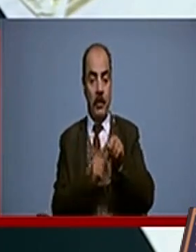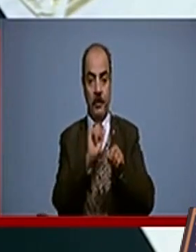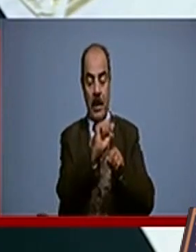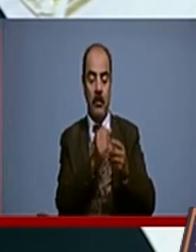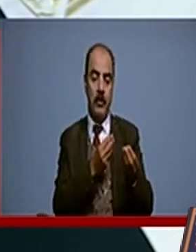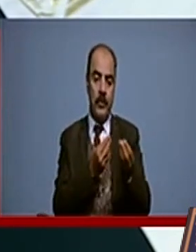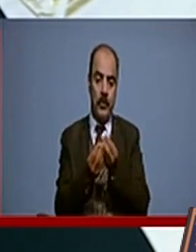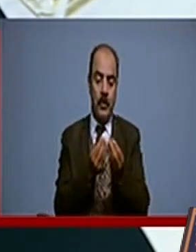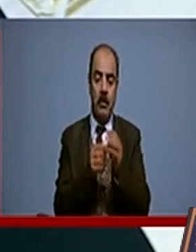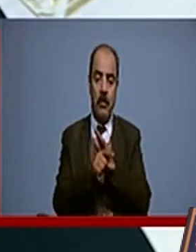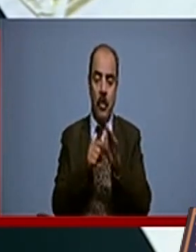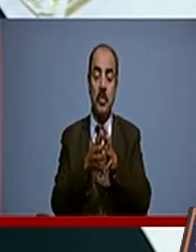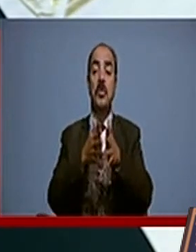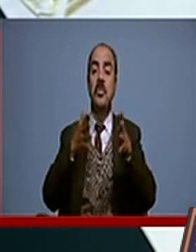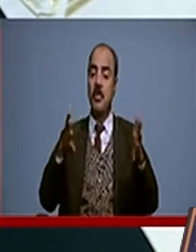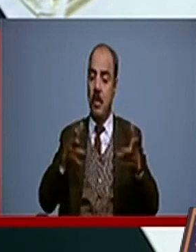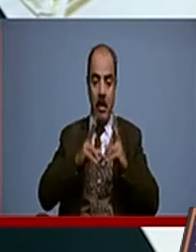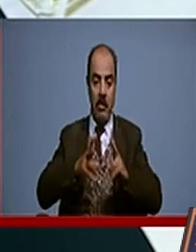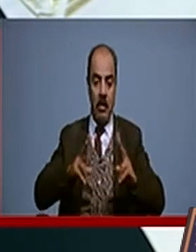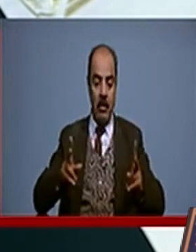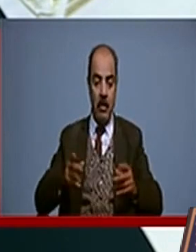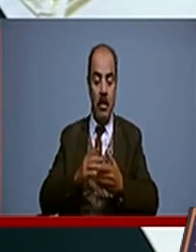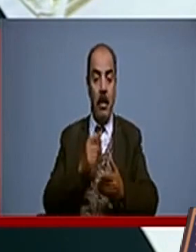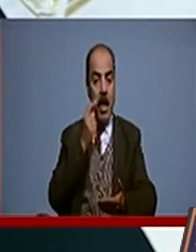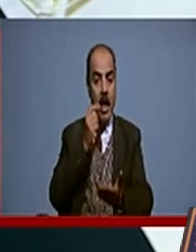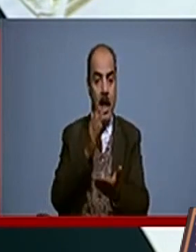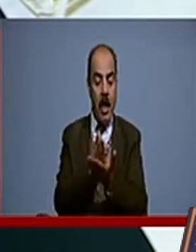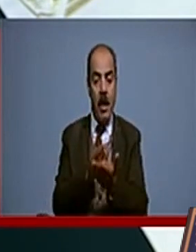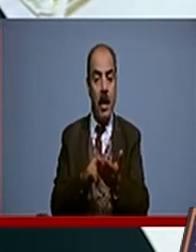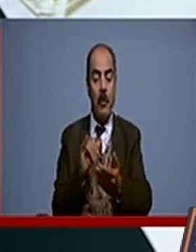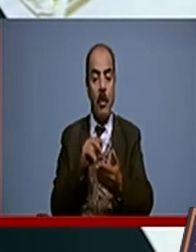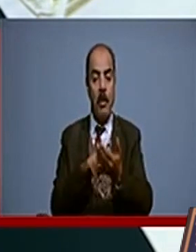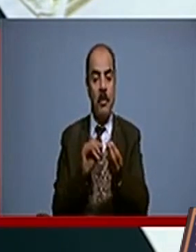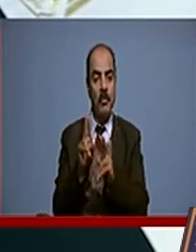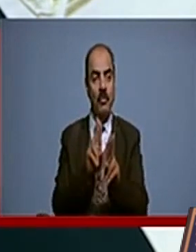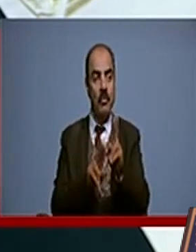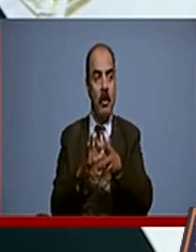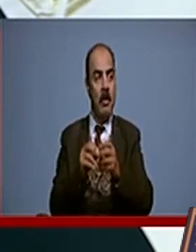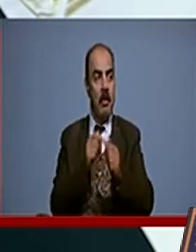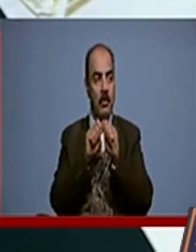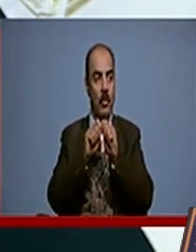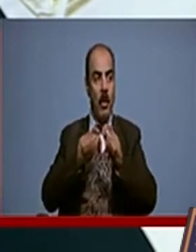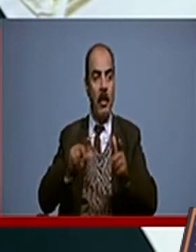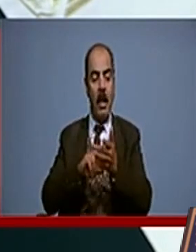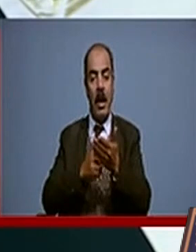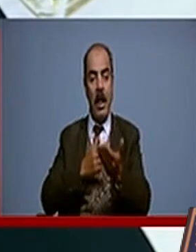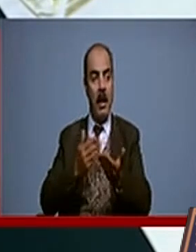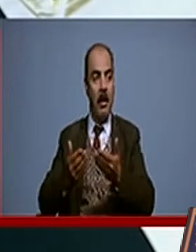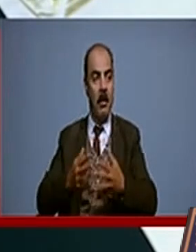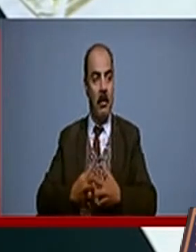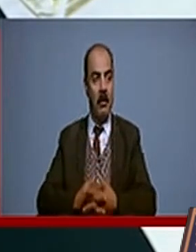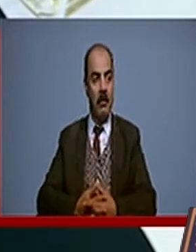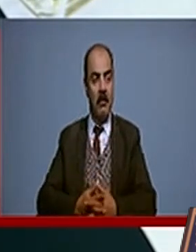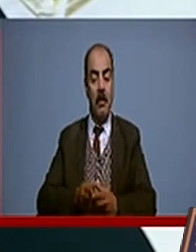في موضوعات كثيرة، منها موضوعات حقوق الإنسان، وهنا تحدثنا بصراحة عن رؤيتنا في